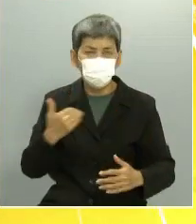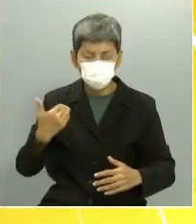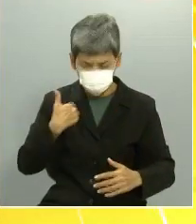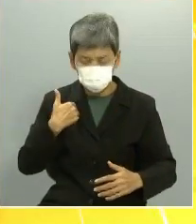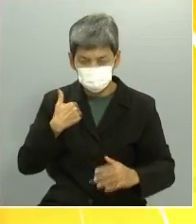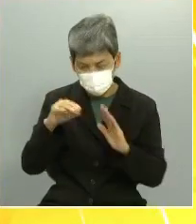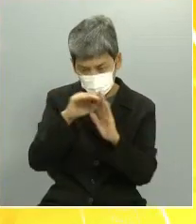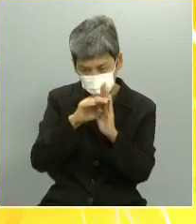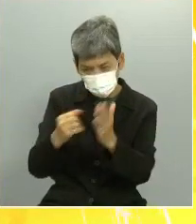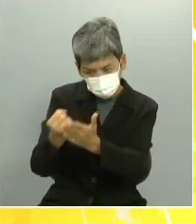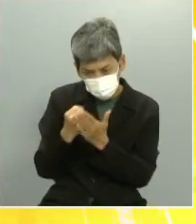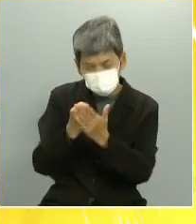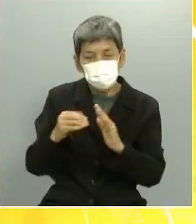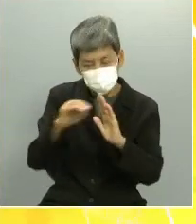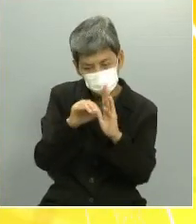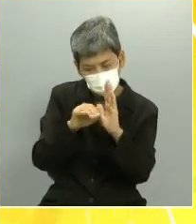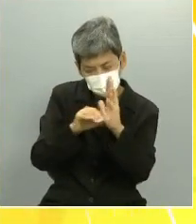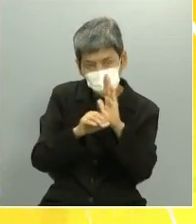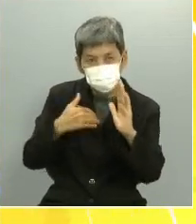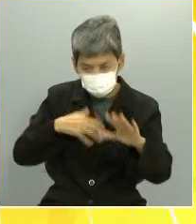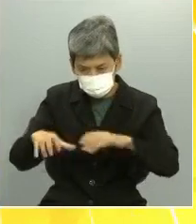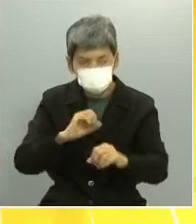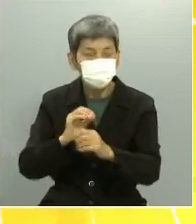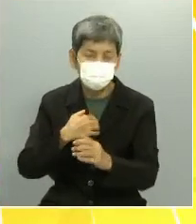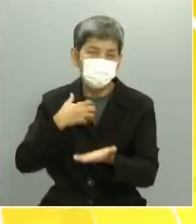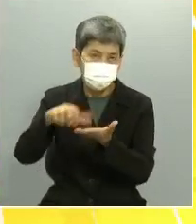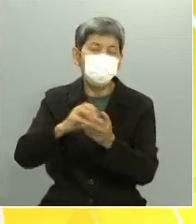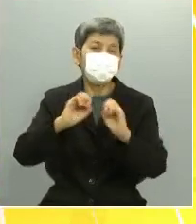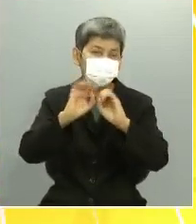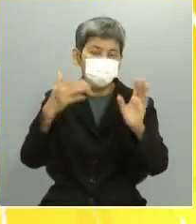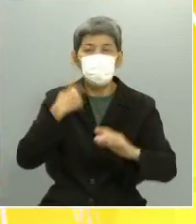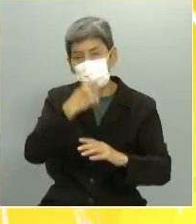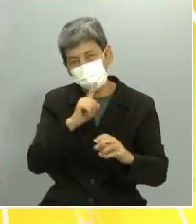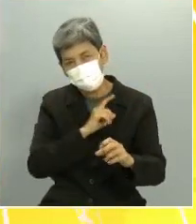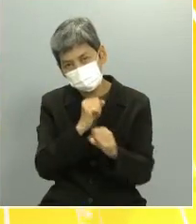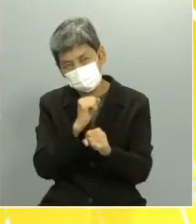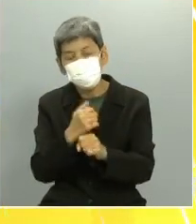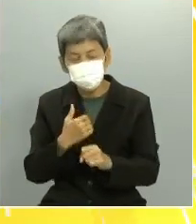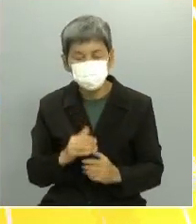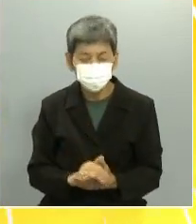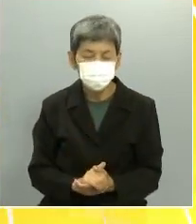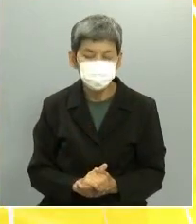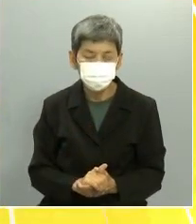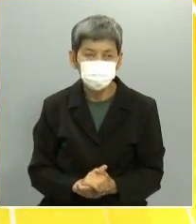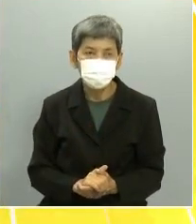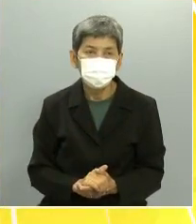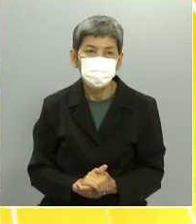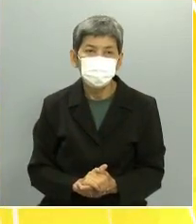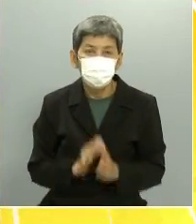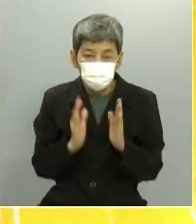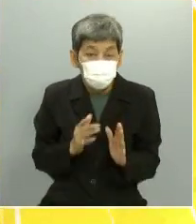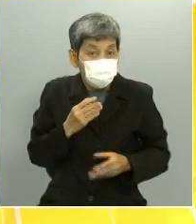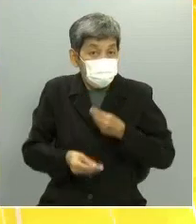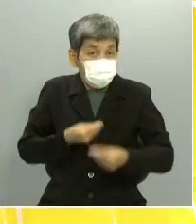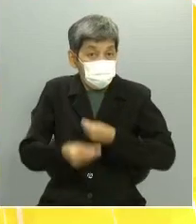นผู้สนับสนุนชัดเจนนี้เดี๋ยวอาจจะแถลงอีกทีนึงให้มันชัดเจนครับว่าใครสนับสนุนบ้าง ครับมีแม่ค้าจำนวน